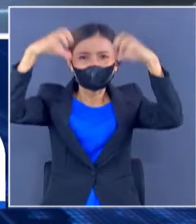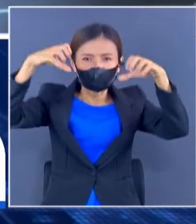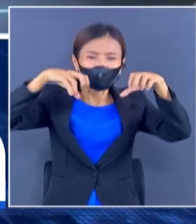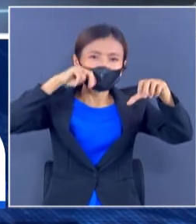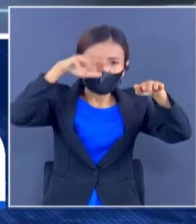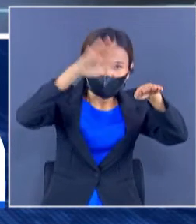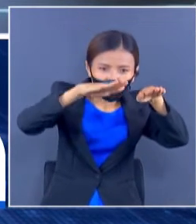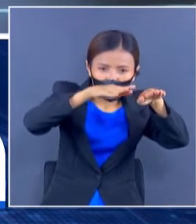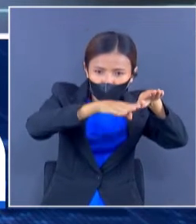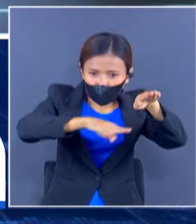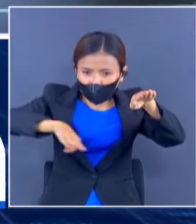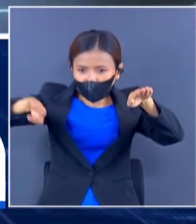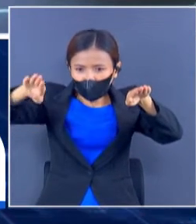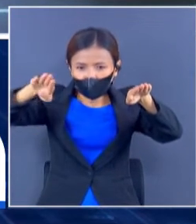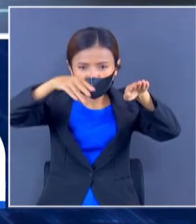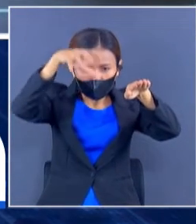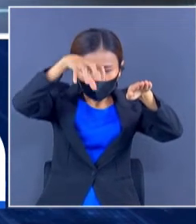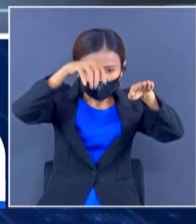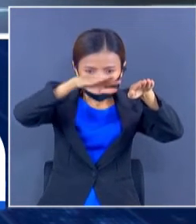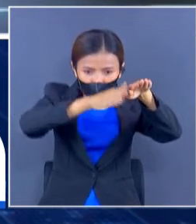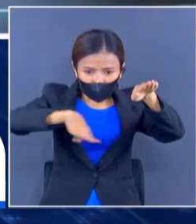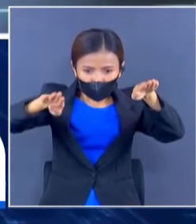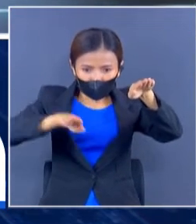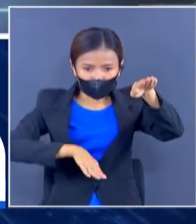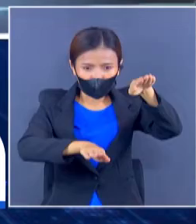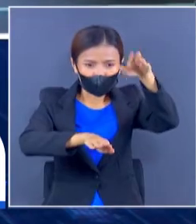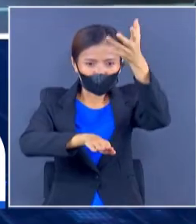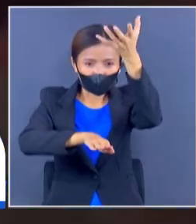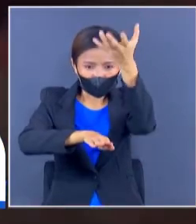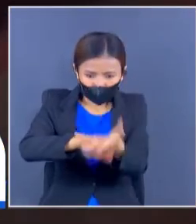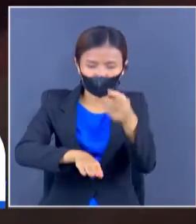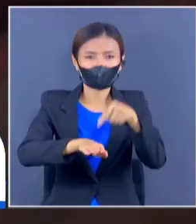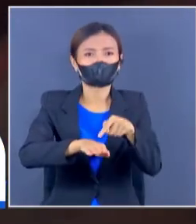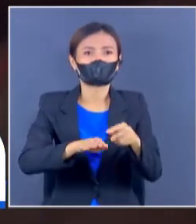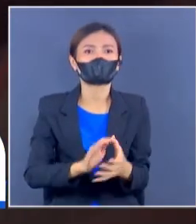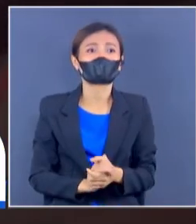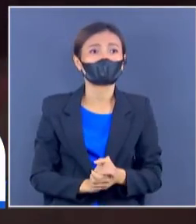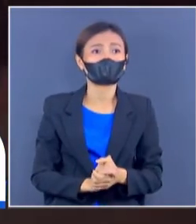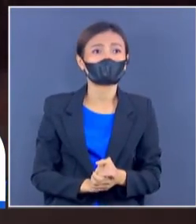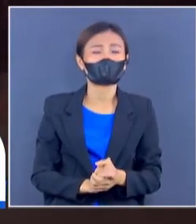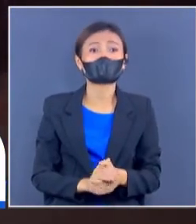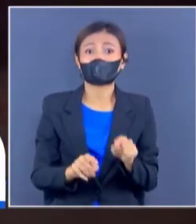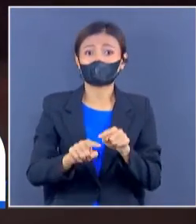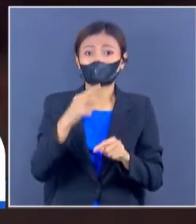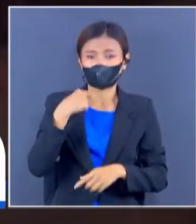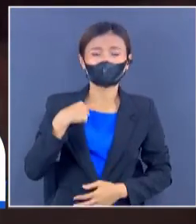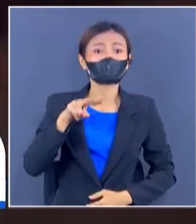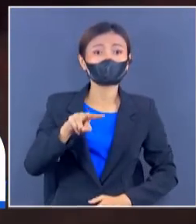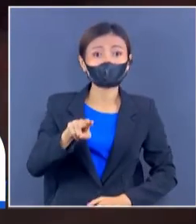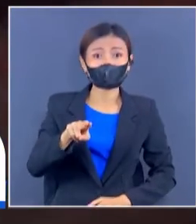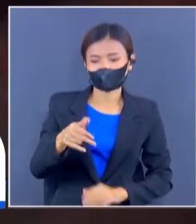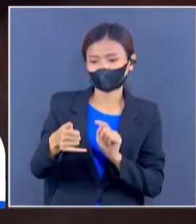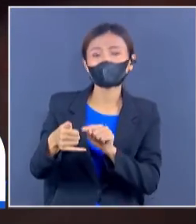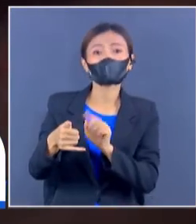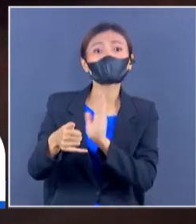แฟนโทรไปแจ้งตำรวจให้มาตรวจสอบนายนิติพันธ์วงรักษาอายุ38ปีเป็นเจ้าของรถก็เป็นแฟนหนุ่มของคุณ